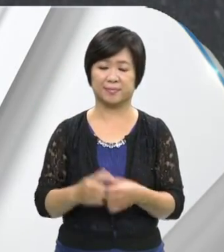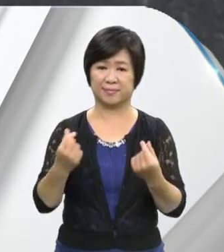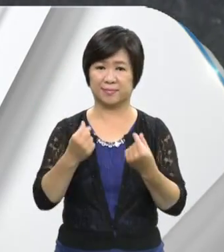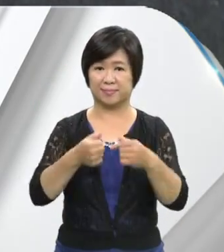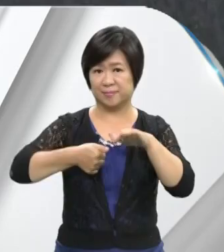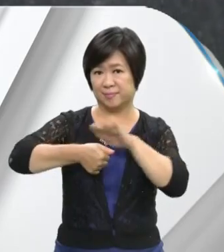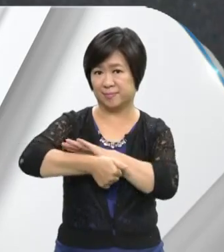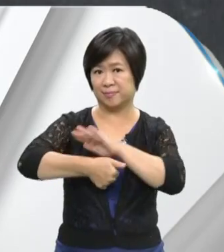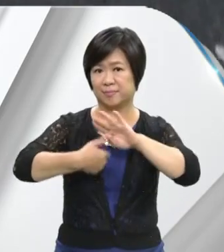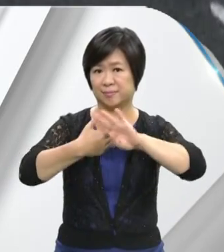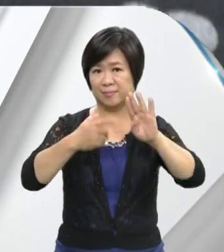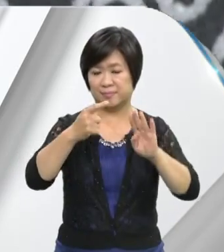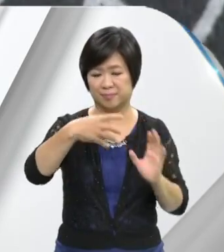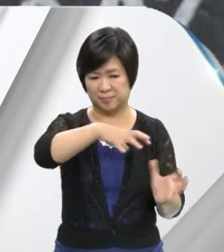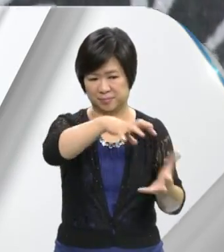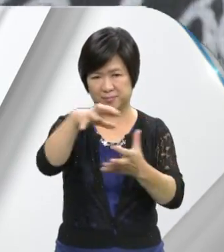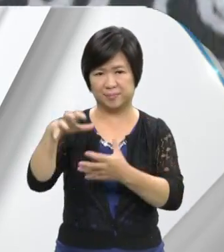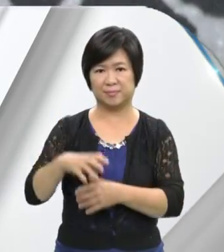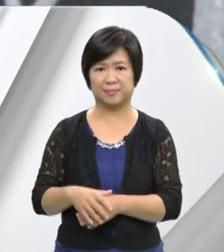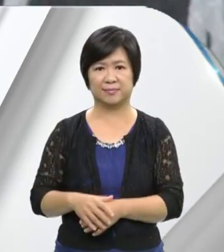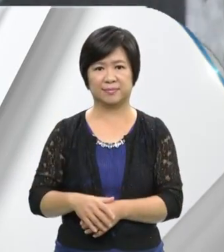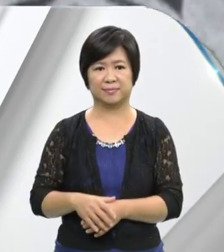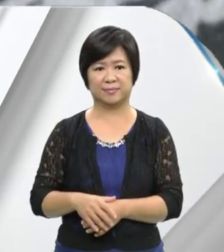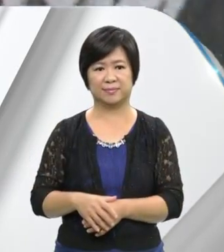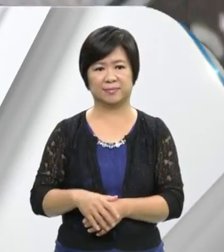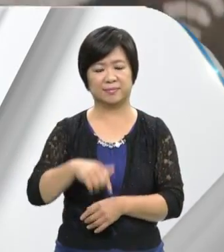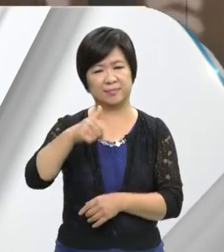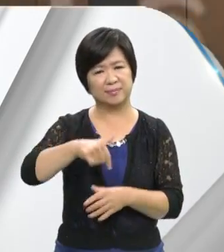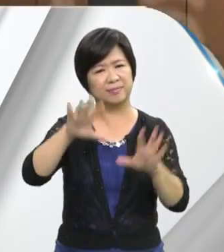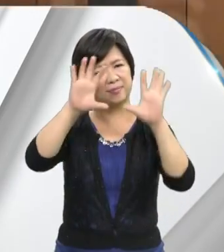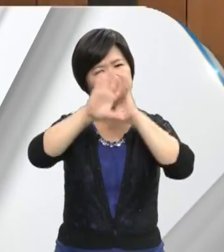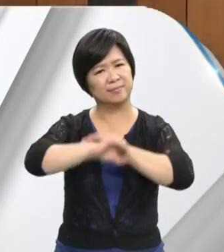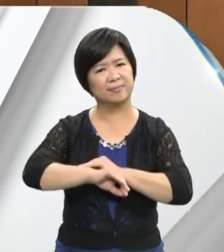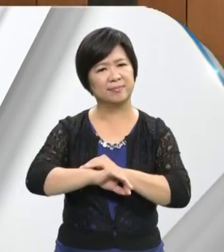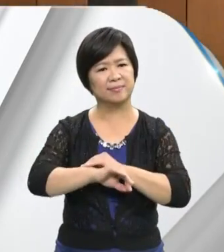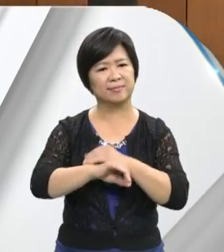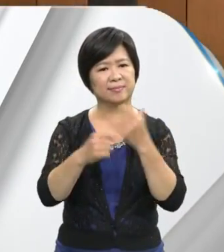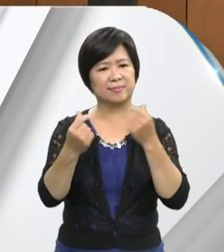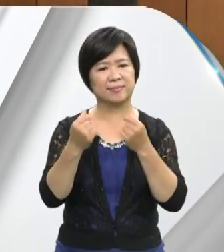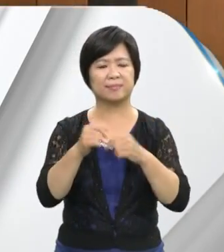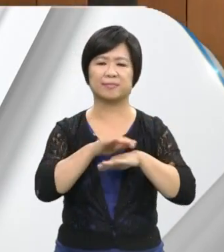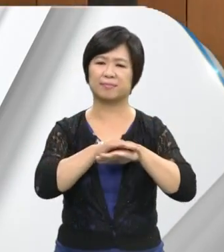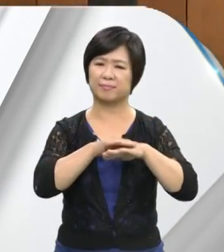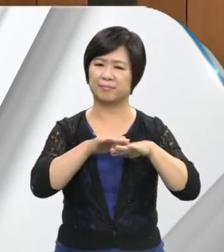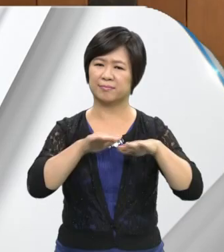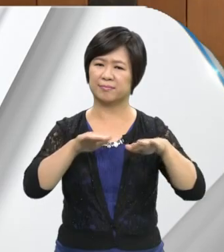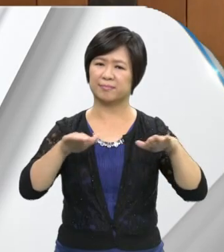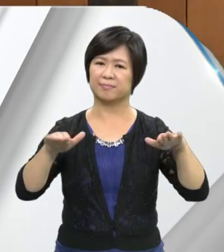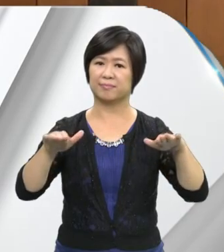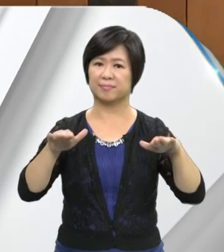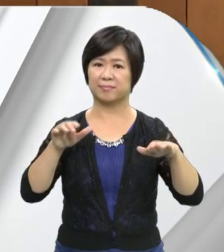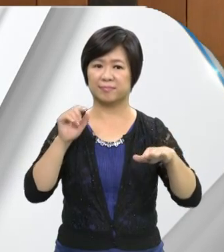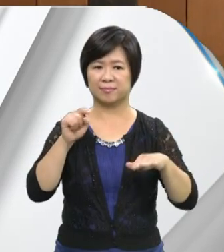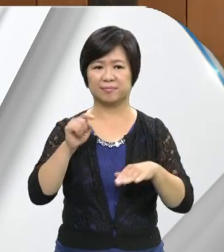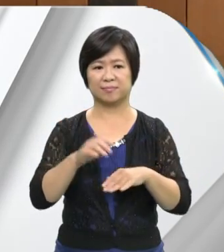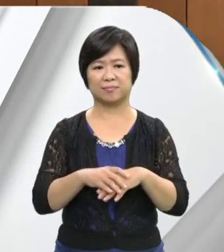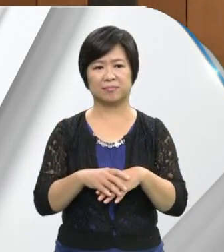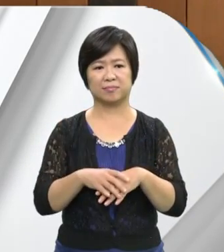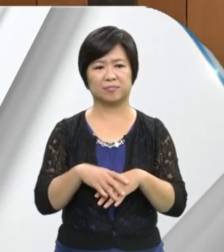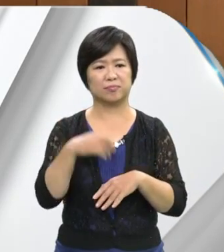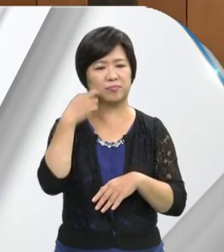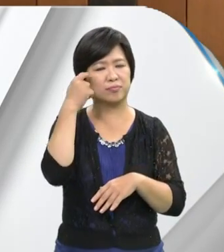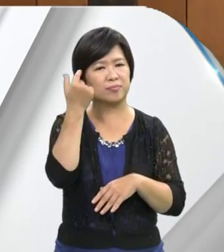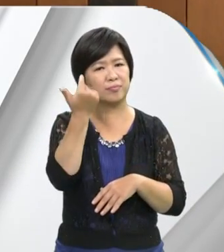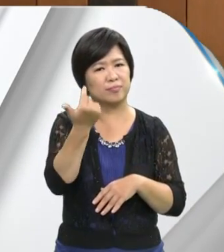像进入另外一个空间咁样。哈呀嘅歌曲就可以是轻点轻嘅时节，我会测到讲哦，